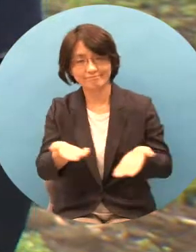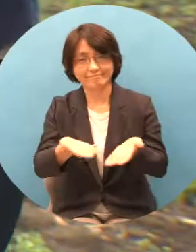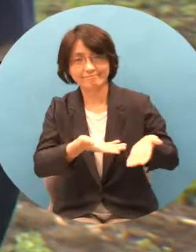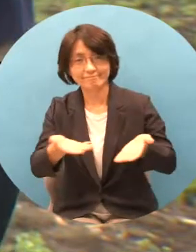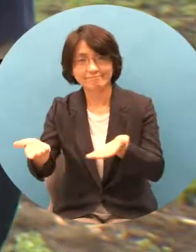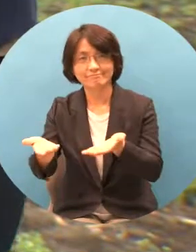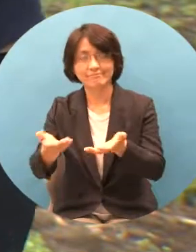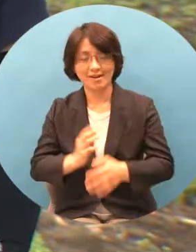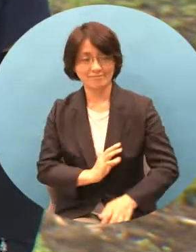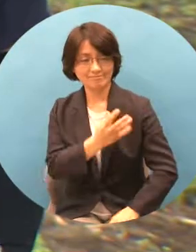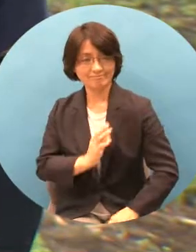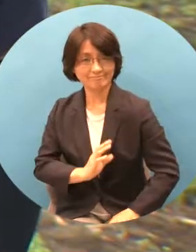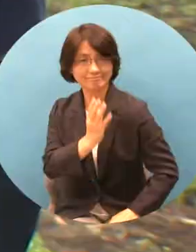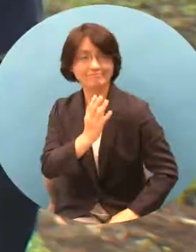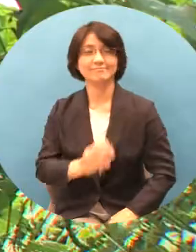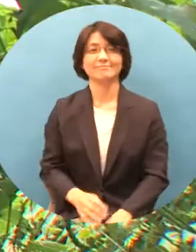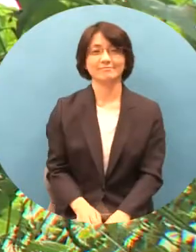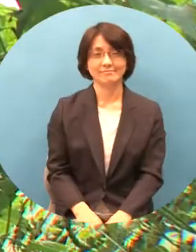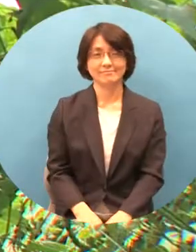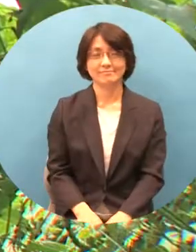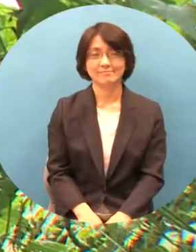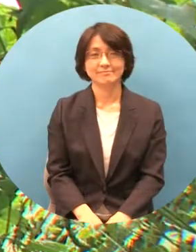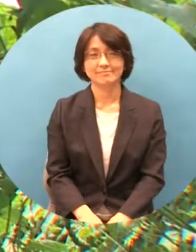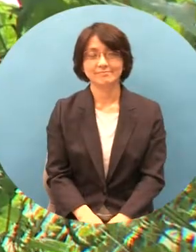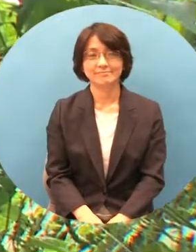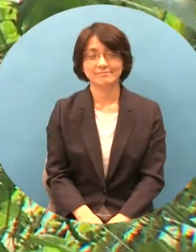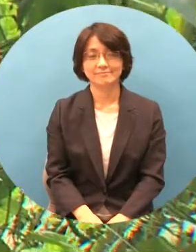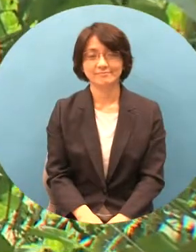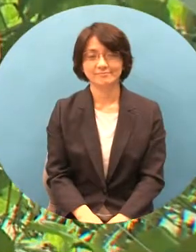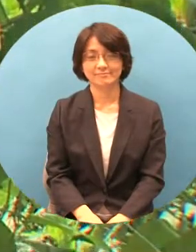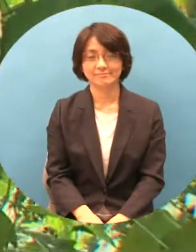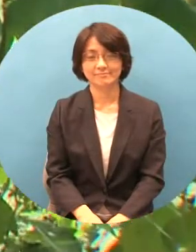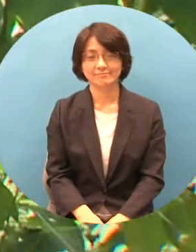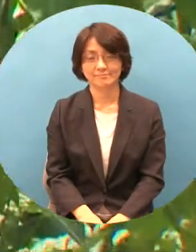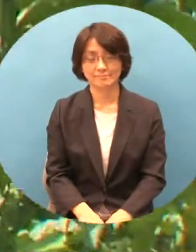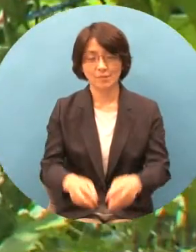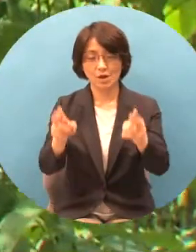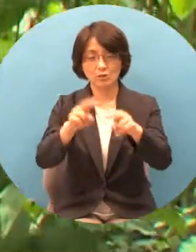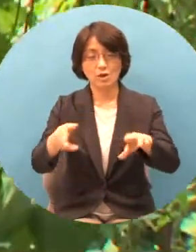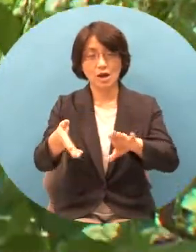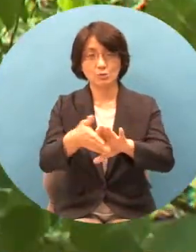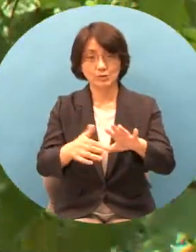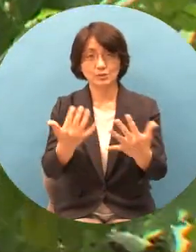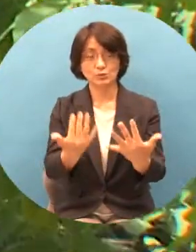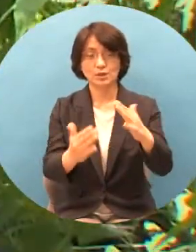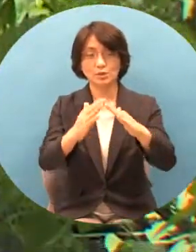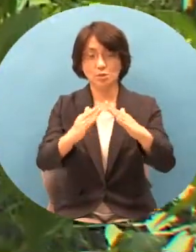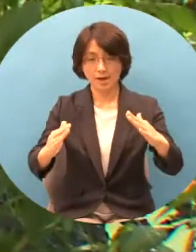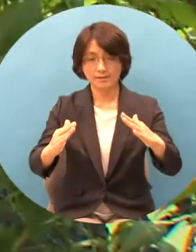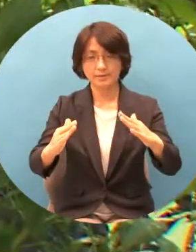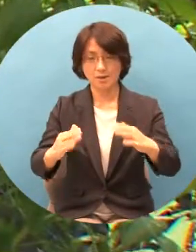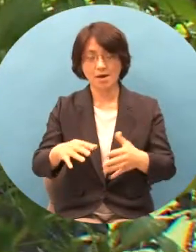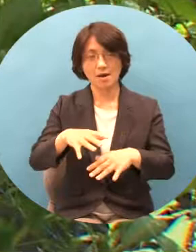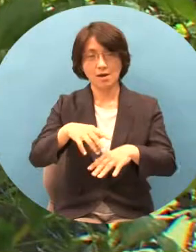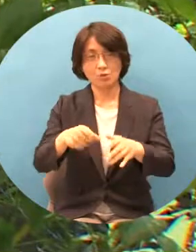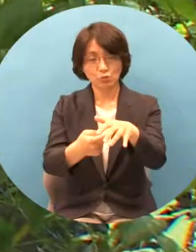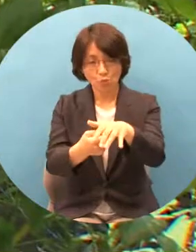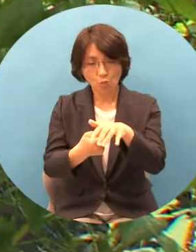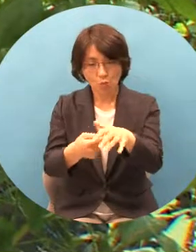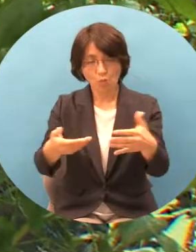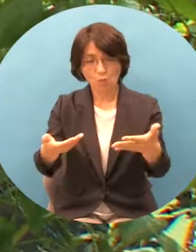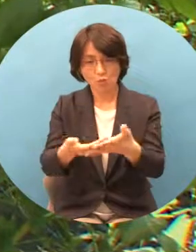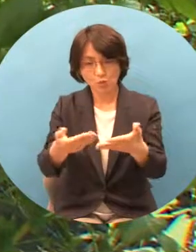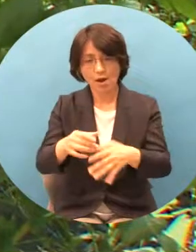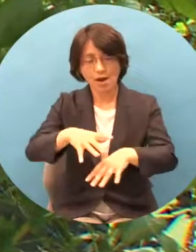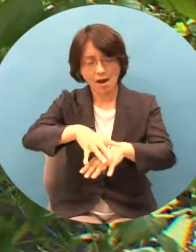とてもやりがいがあります。 倉渕草の会では和田さんのような新規就農者の支援も